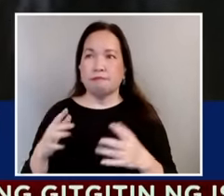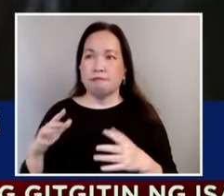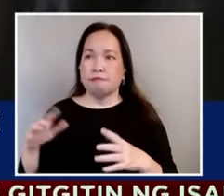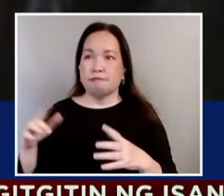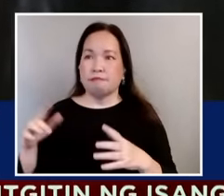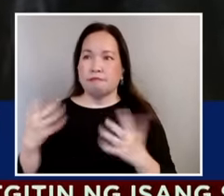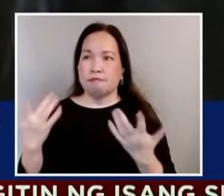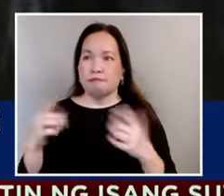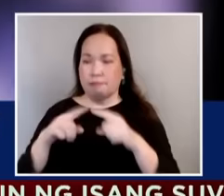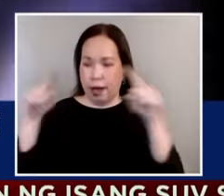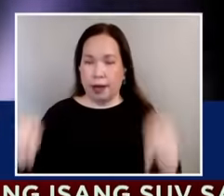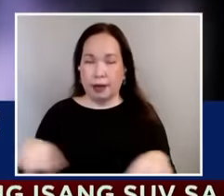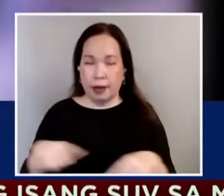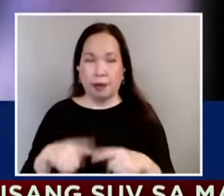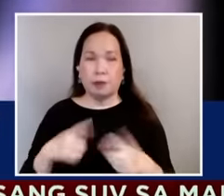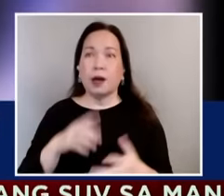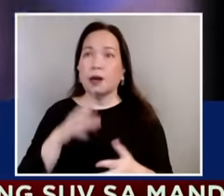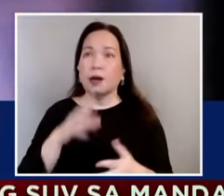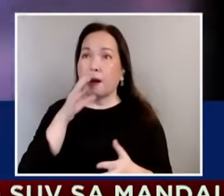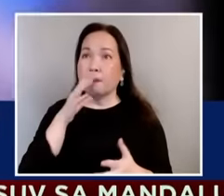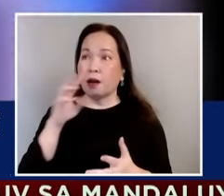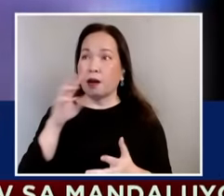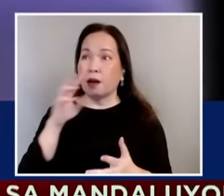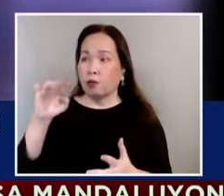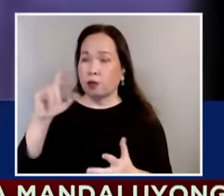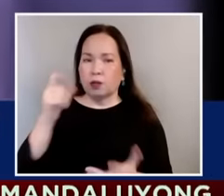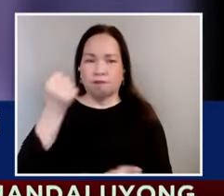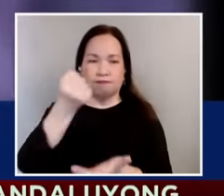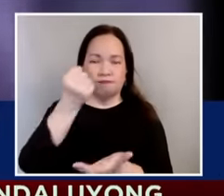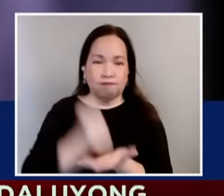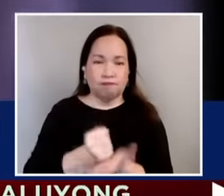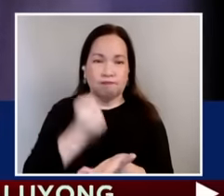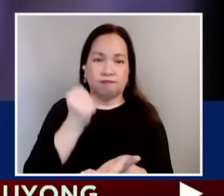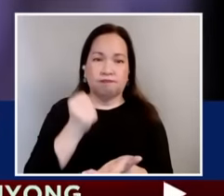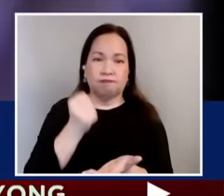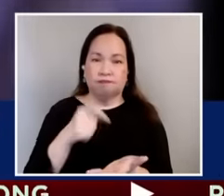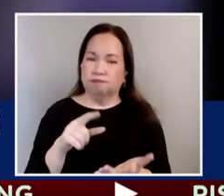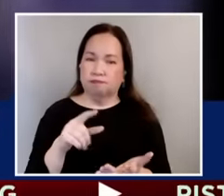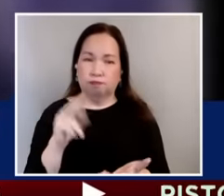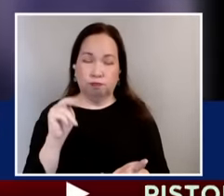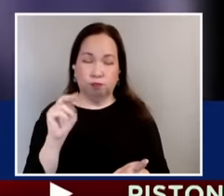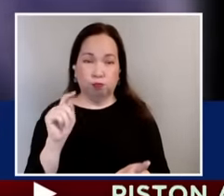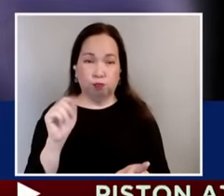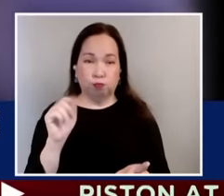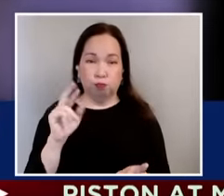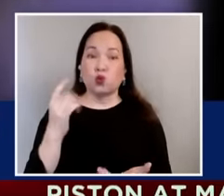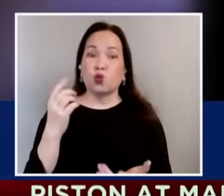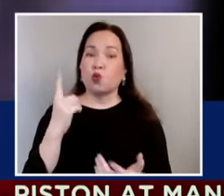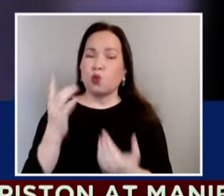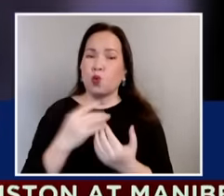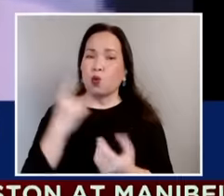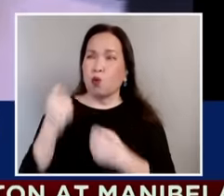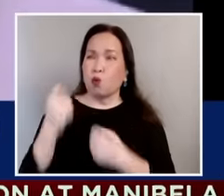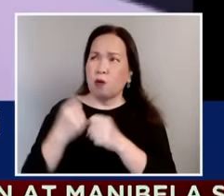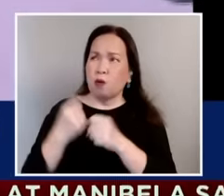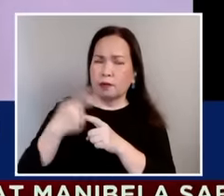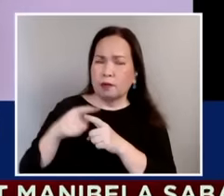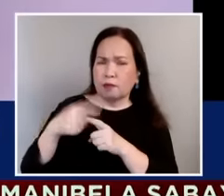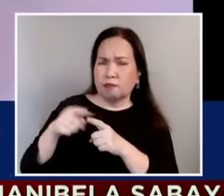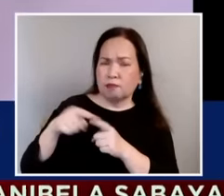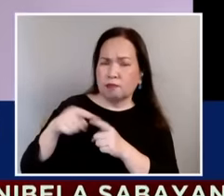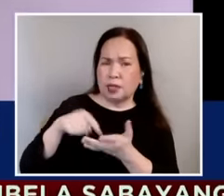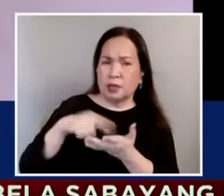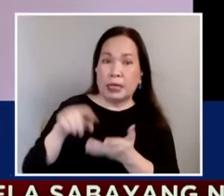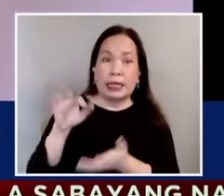mami ipapanotarize. Sa loob ng halos isang taon, nakapagbayad ang biktima sa suspect ng